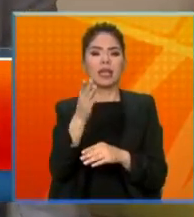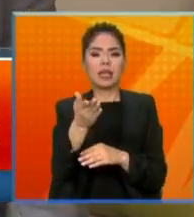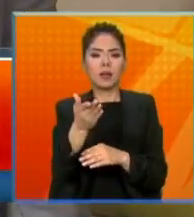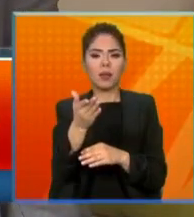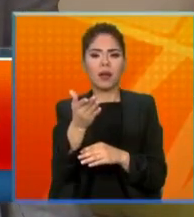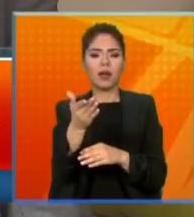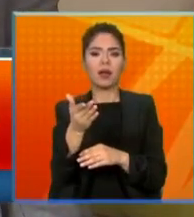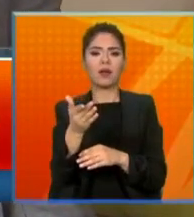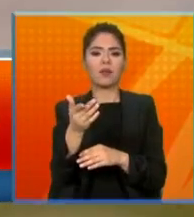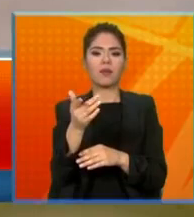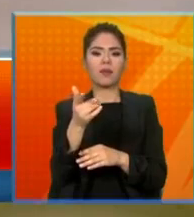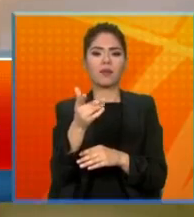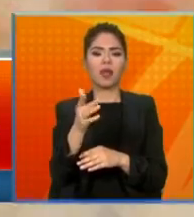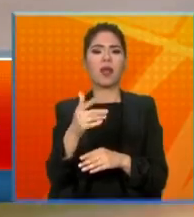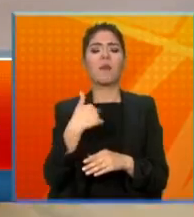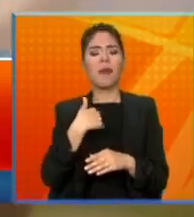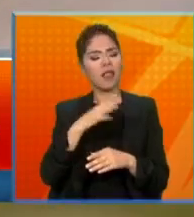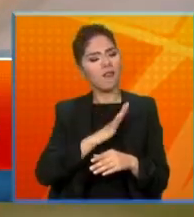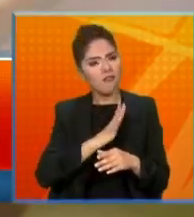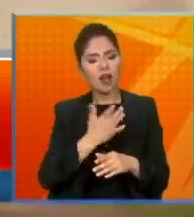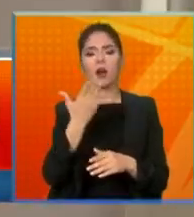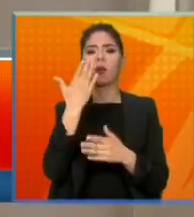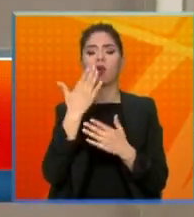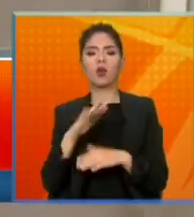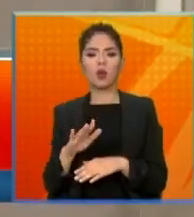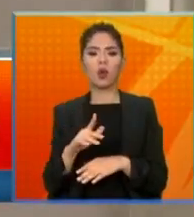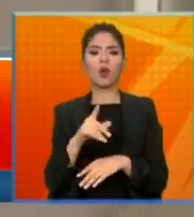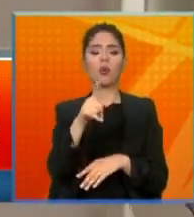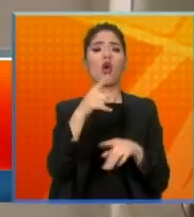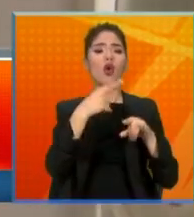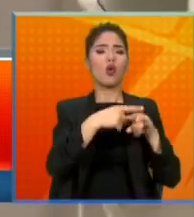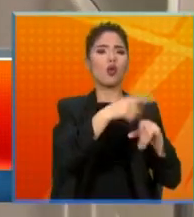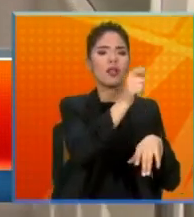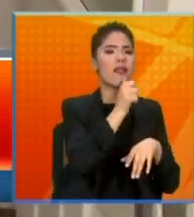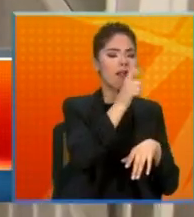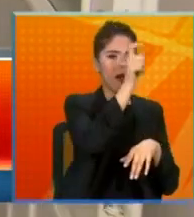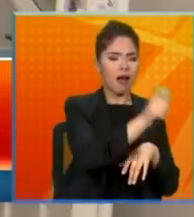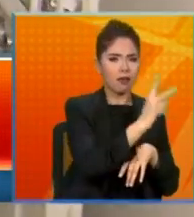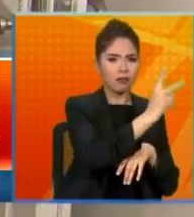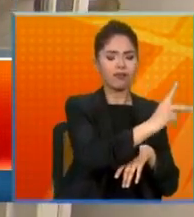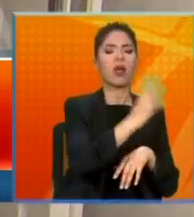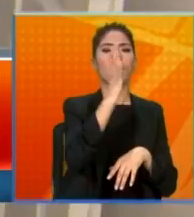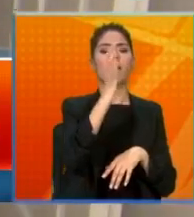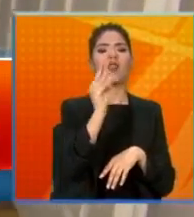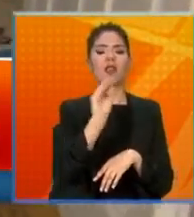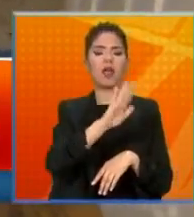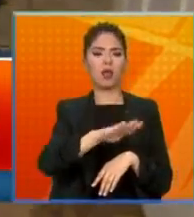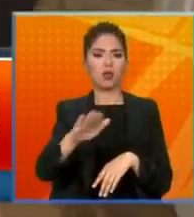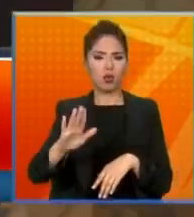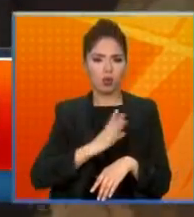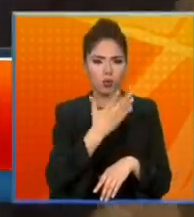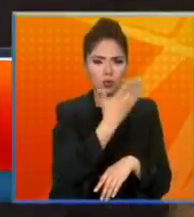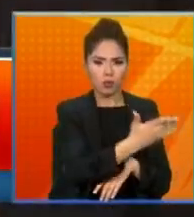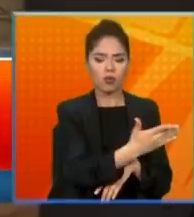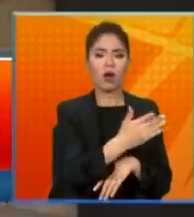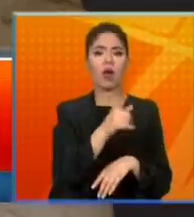varım yokum. Çünkü bundan dolayı, bu nüfus cüzdanından dolayı yokum. Hüseyin Dükşen'in 5 çocuğu var, Deniz de onlardan birisi. Ancak